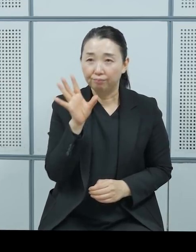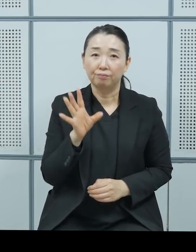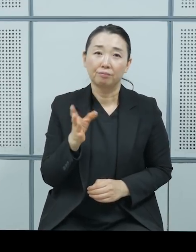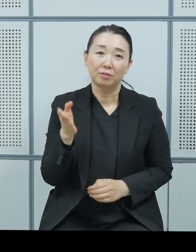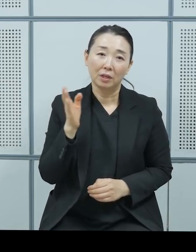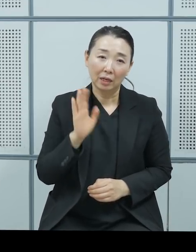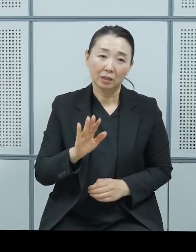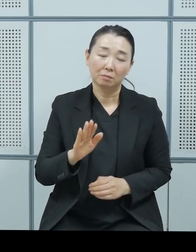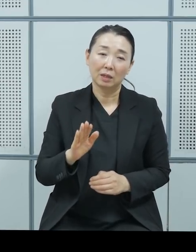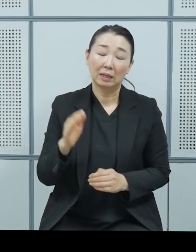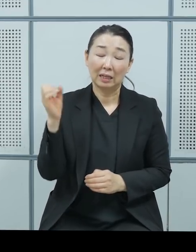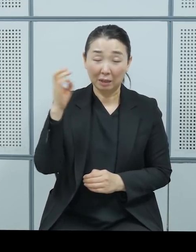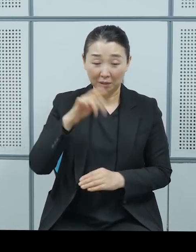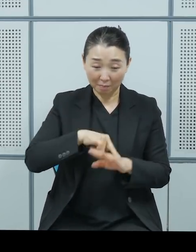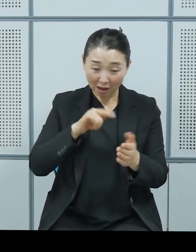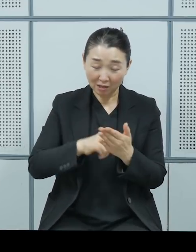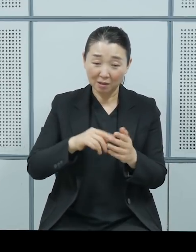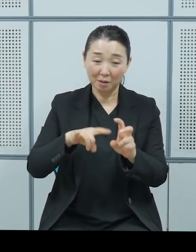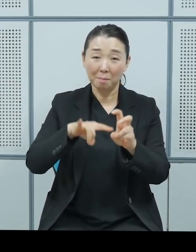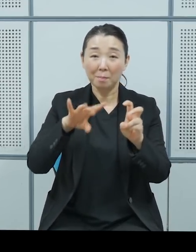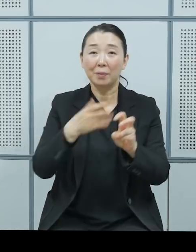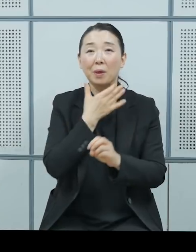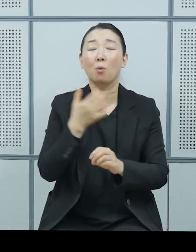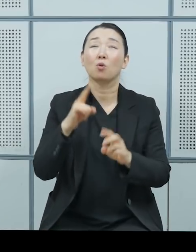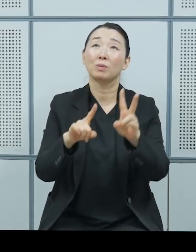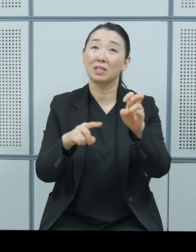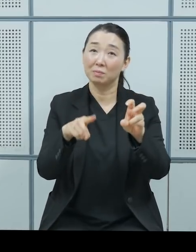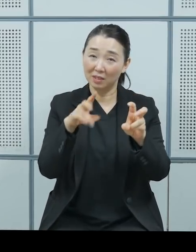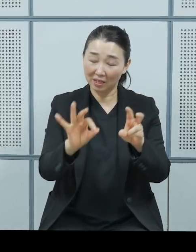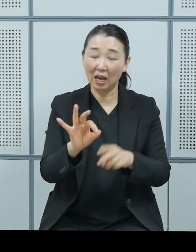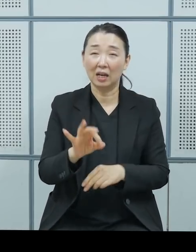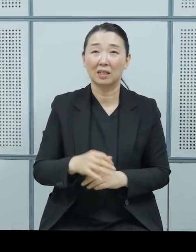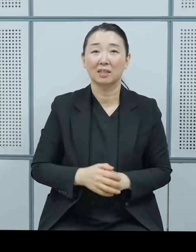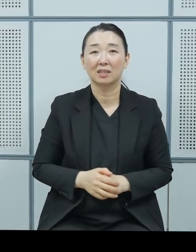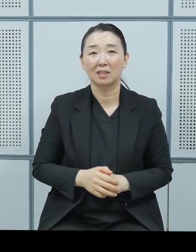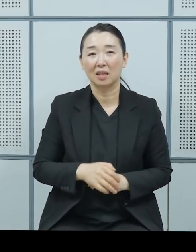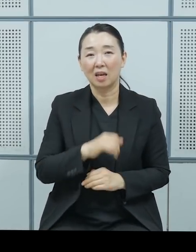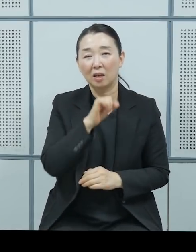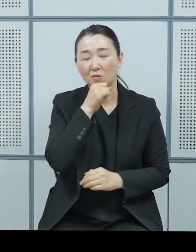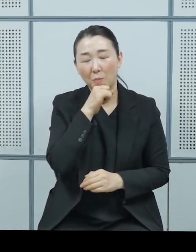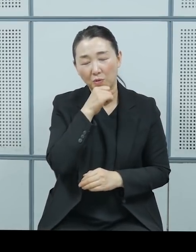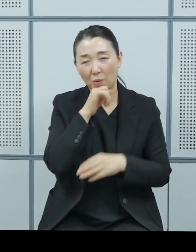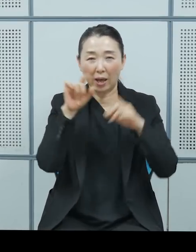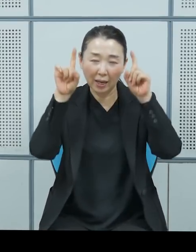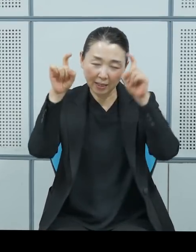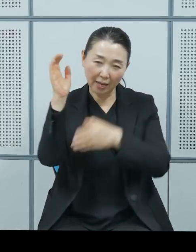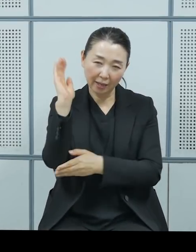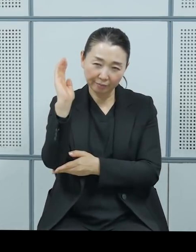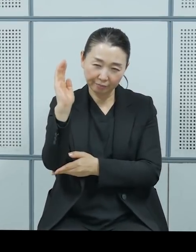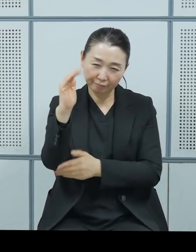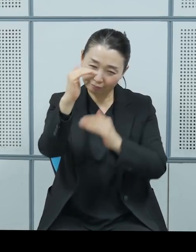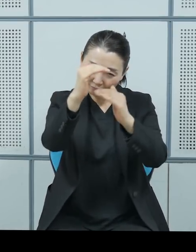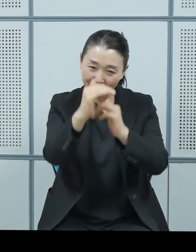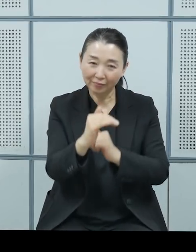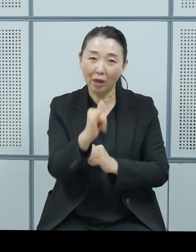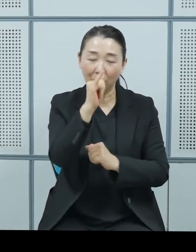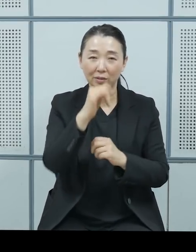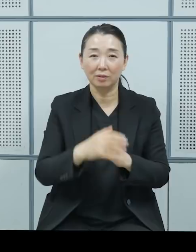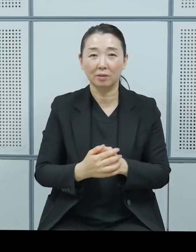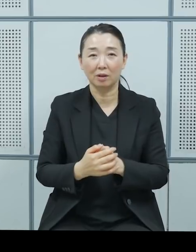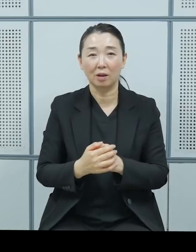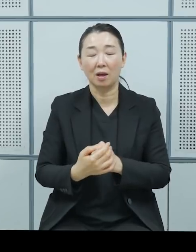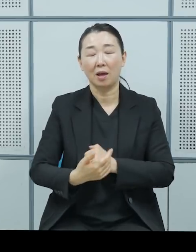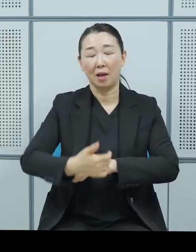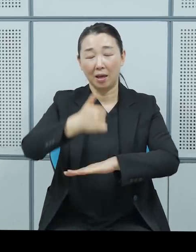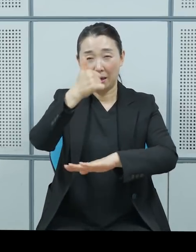마음속에 마태복음 25장에 예. 염소와 양의 이야기를 쭉 하시는 그 본문 있잖아요.